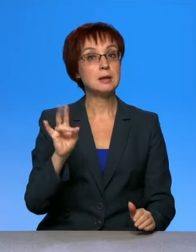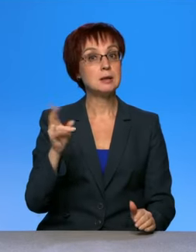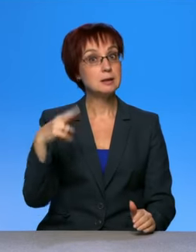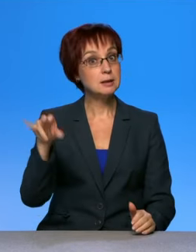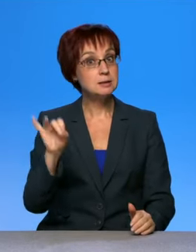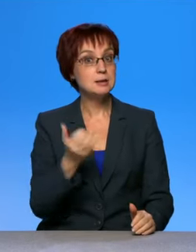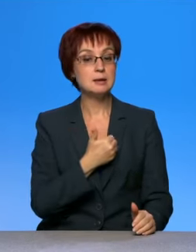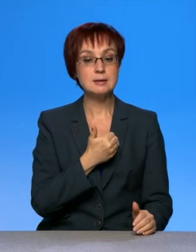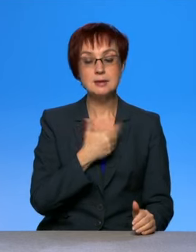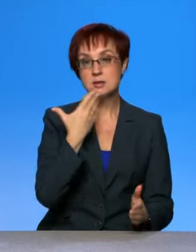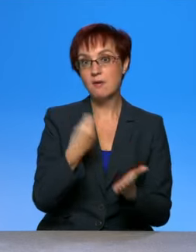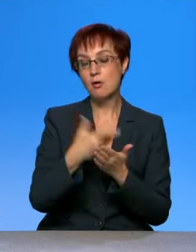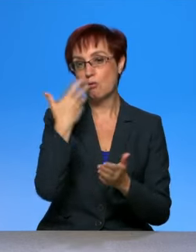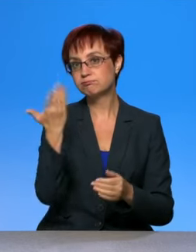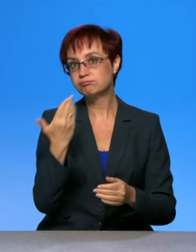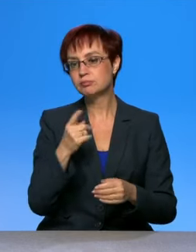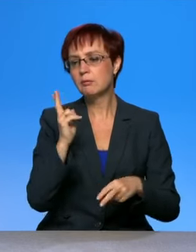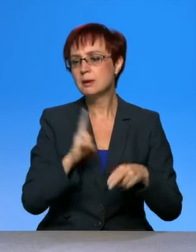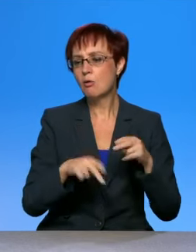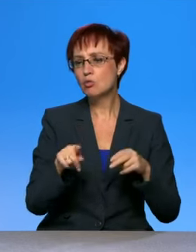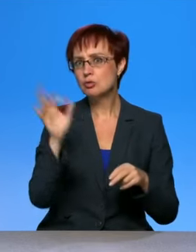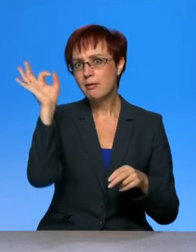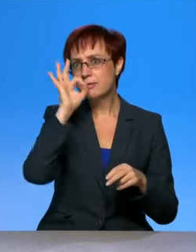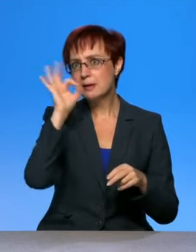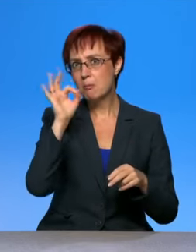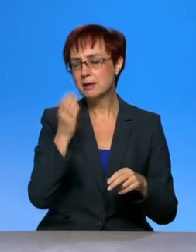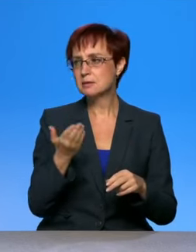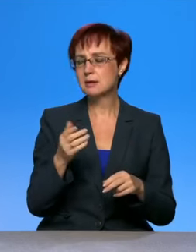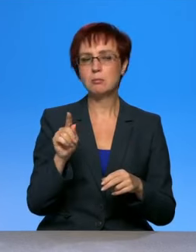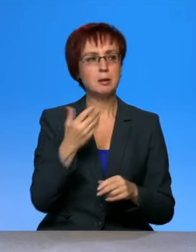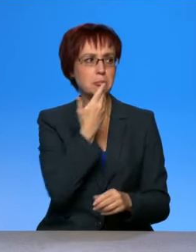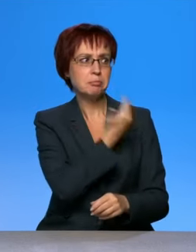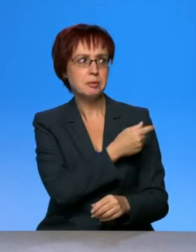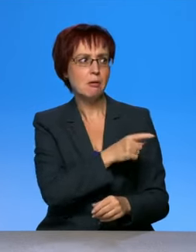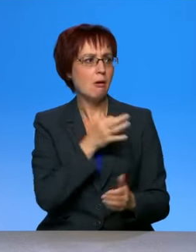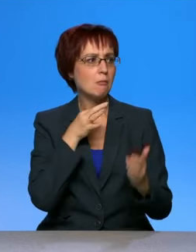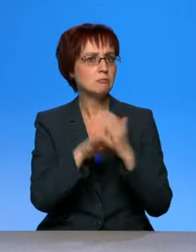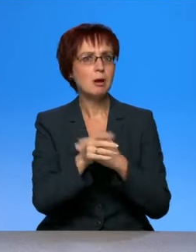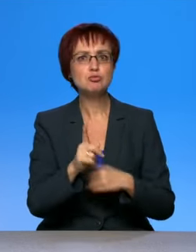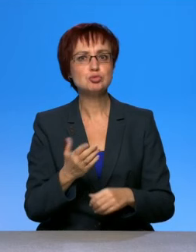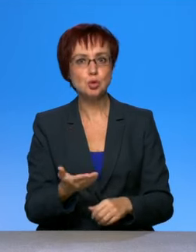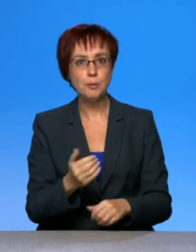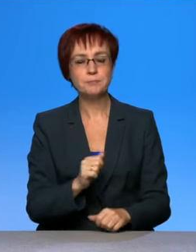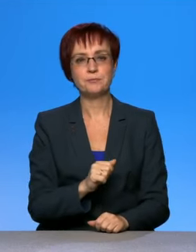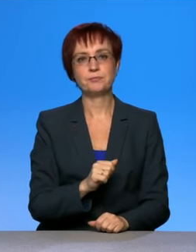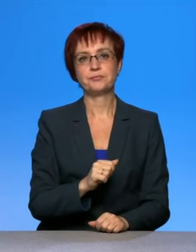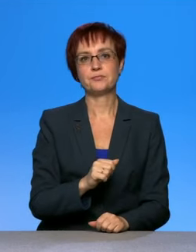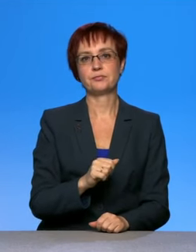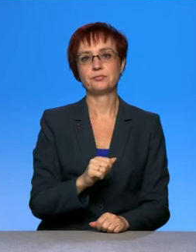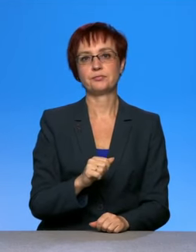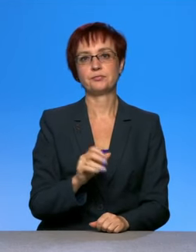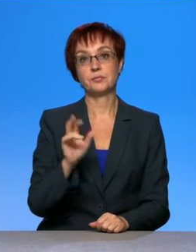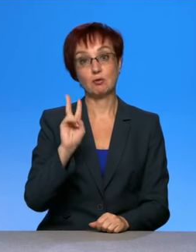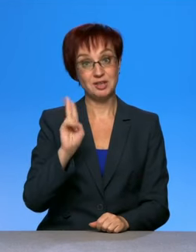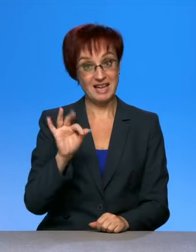языке повернувшись БНТУ спросил а как как сказать Я тоже Берлин сказал и а berliner и Кеннеди